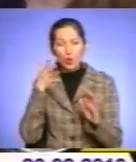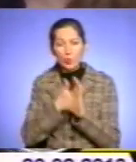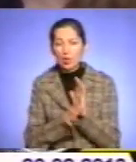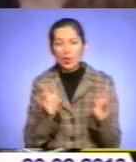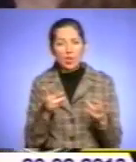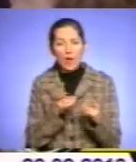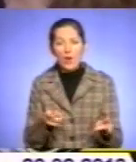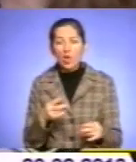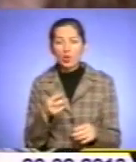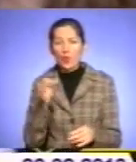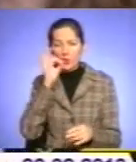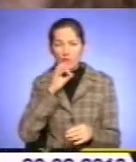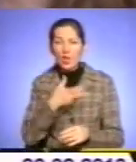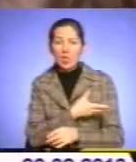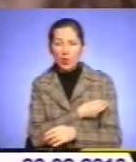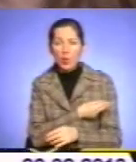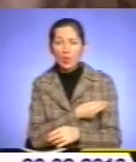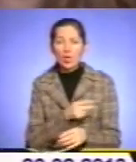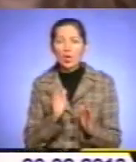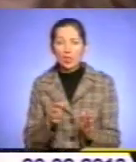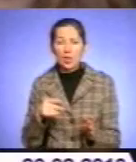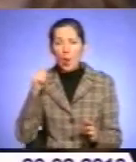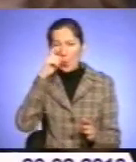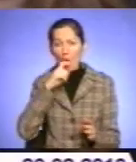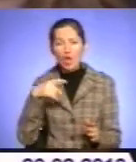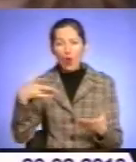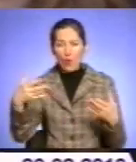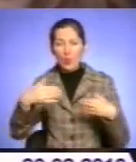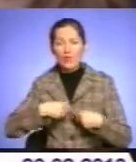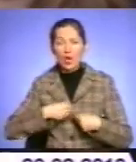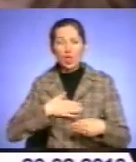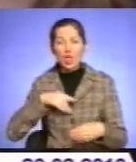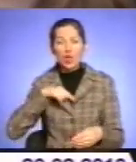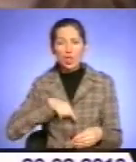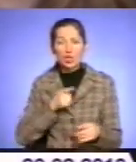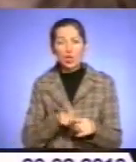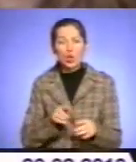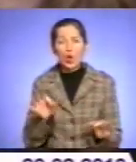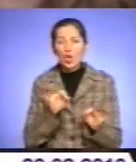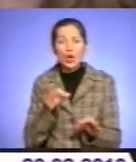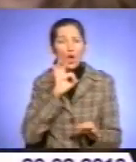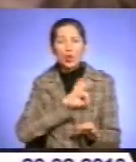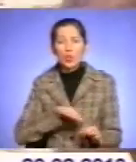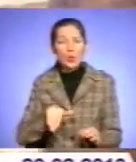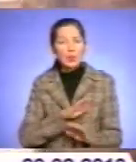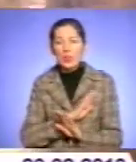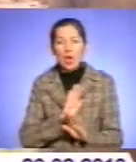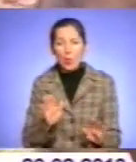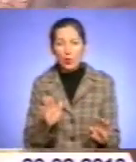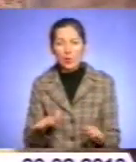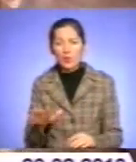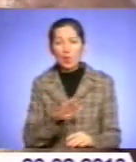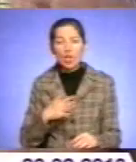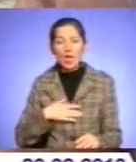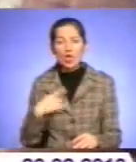засоби, що вони лише погано впливають на наш організм, і з цього ніякої користі потім не буде. На території